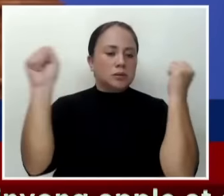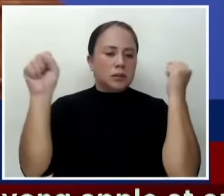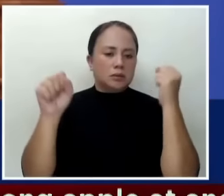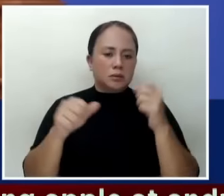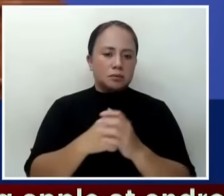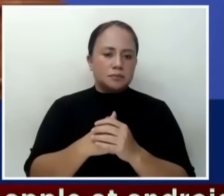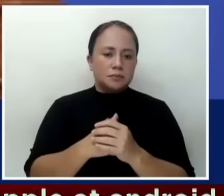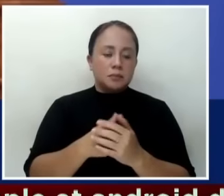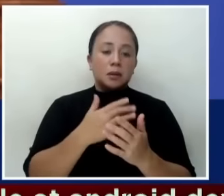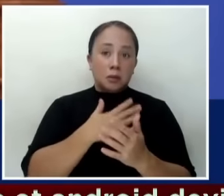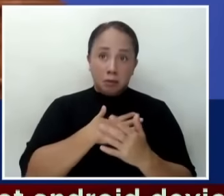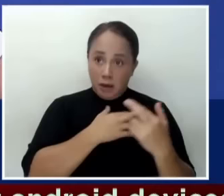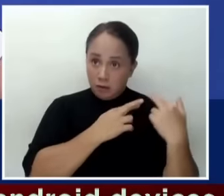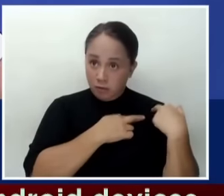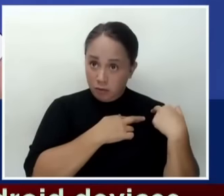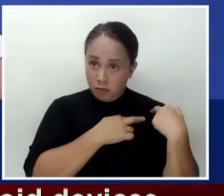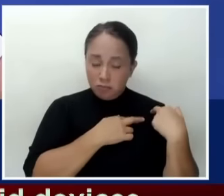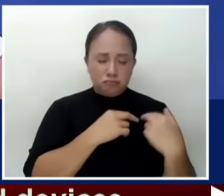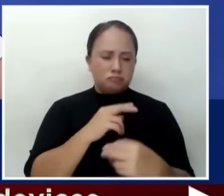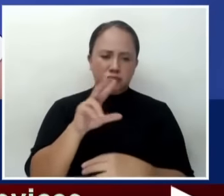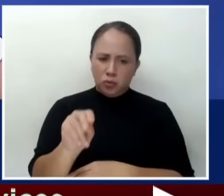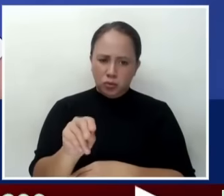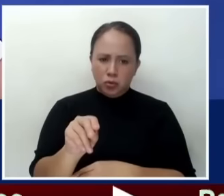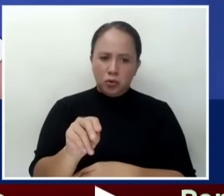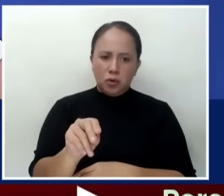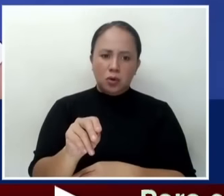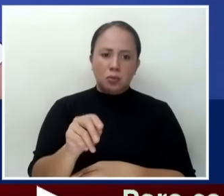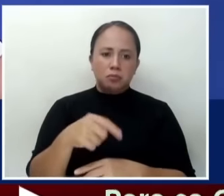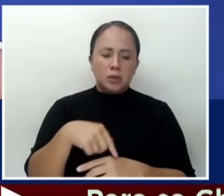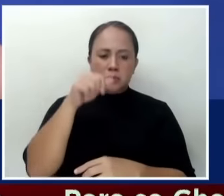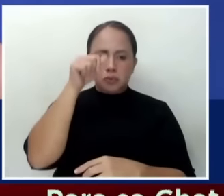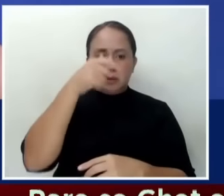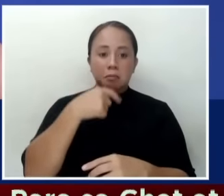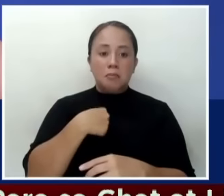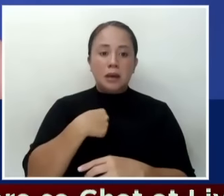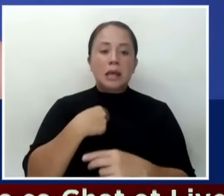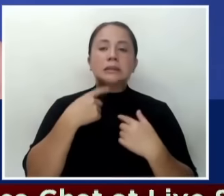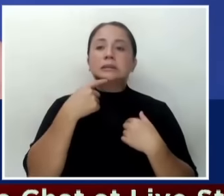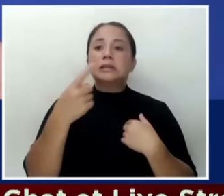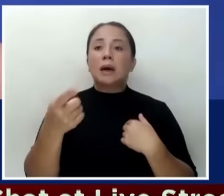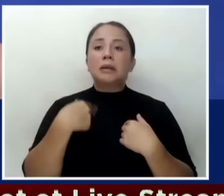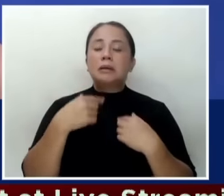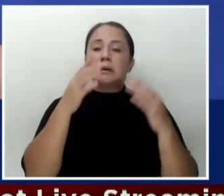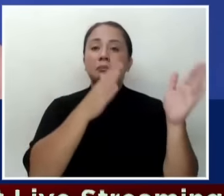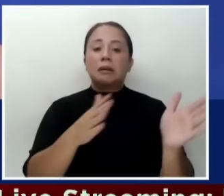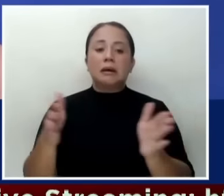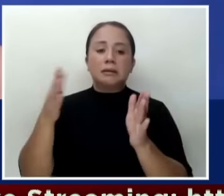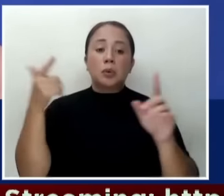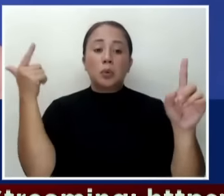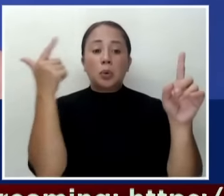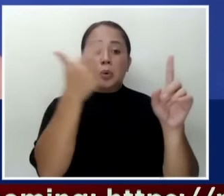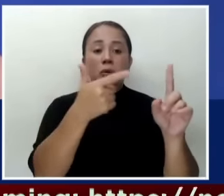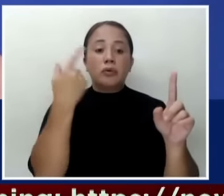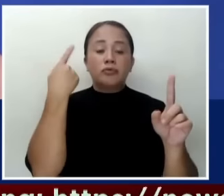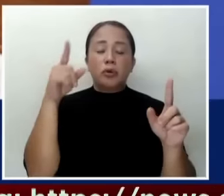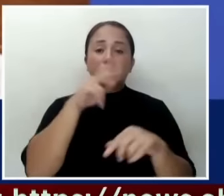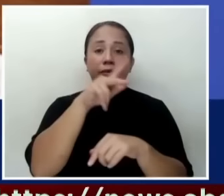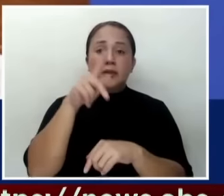Kasalanan ko ba yun? Hindi. I don't ever remember may platform siya na sinabi kung anong gagawin niya para sa bansang